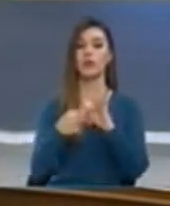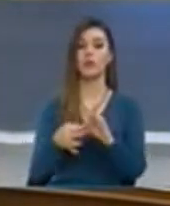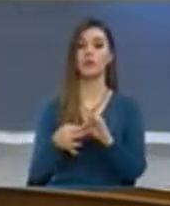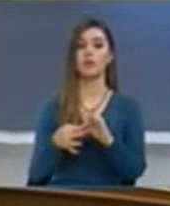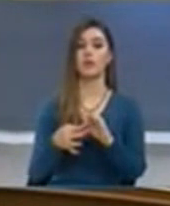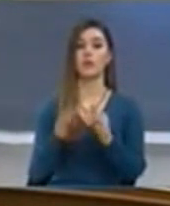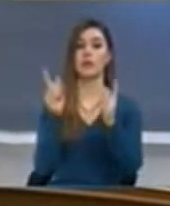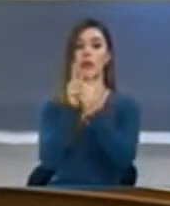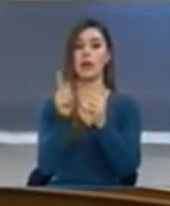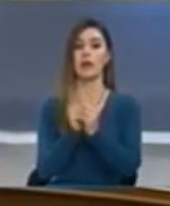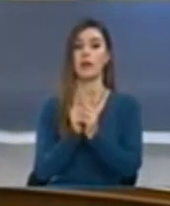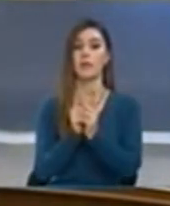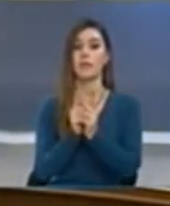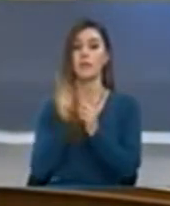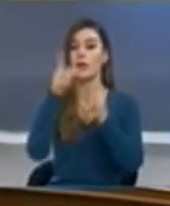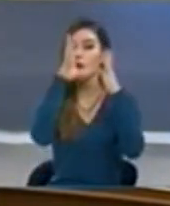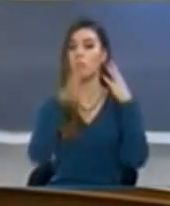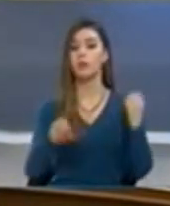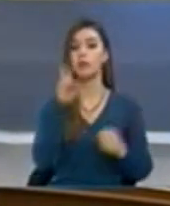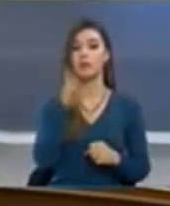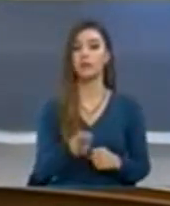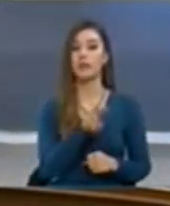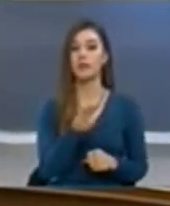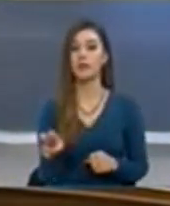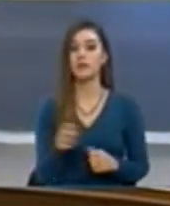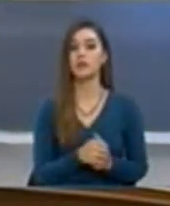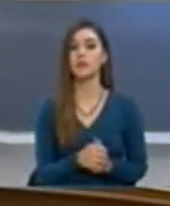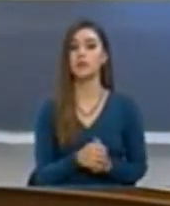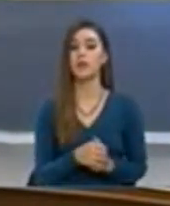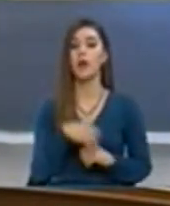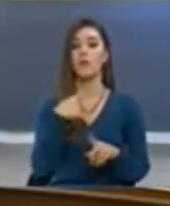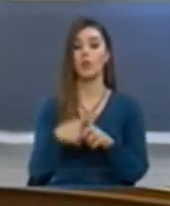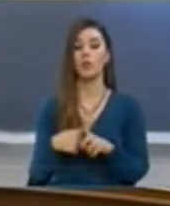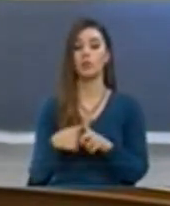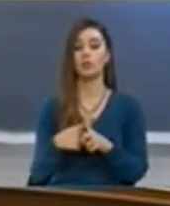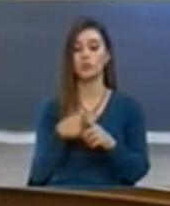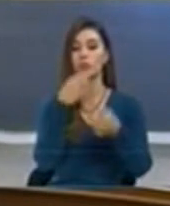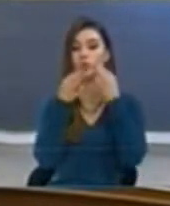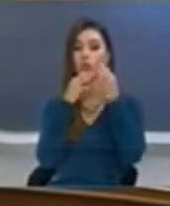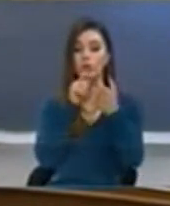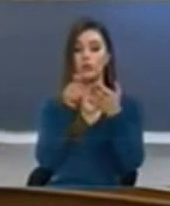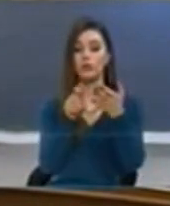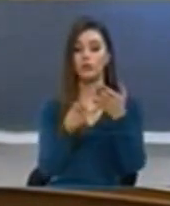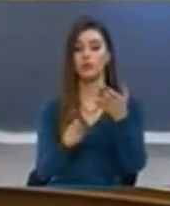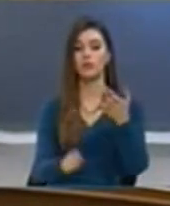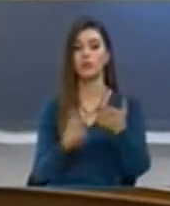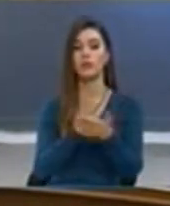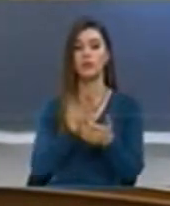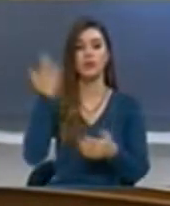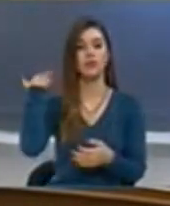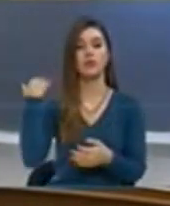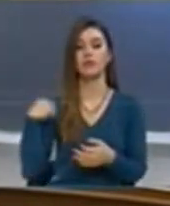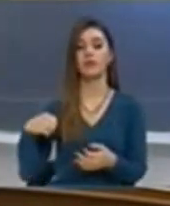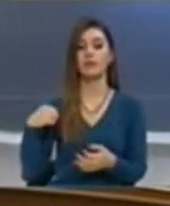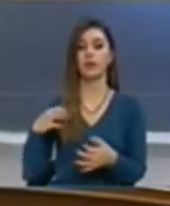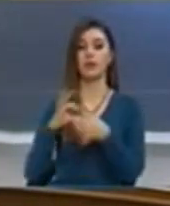disa takime në bashkëpunim me ambasadën zvicerane hartimin dhe plotësimin e pyetësorit, diçka që është punu më herët gjatë viteve të